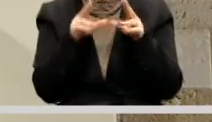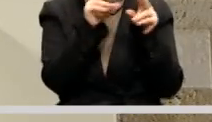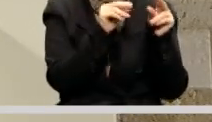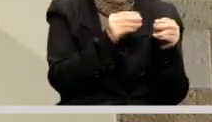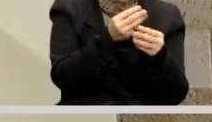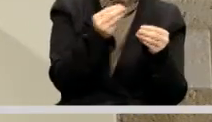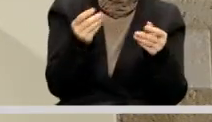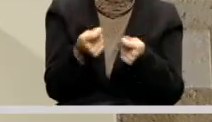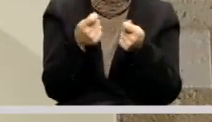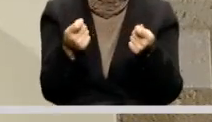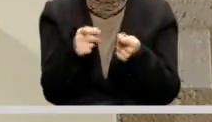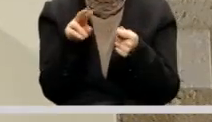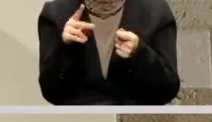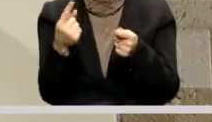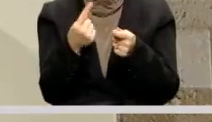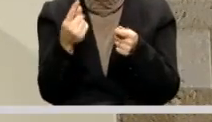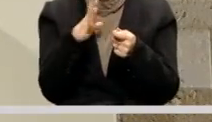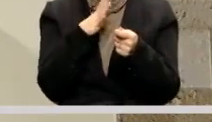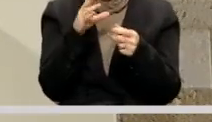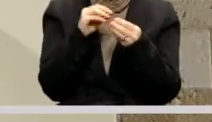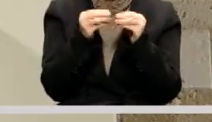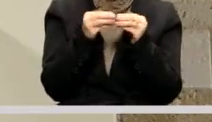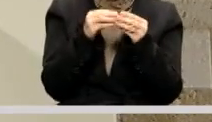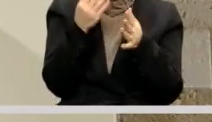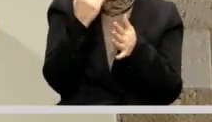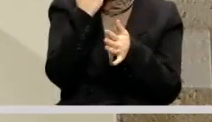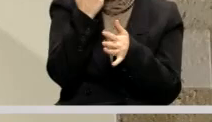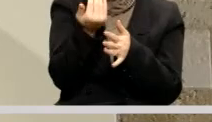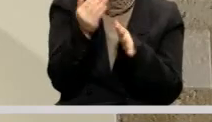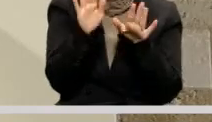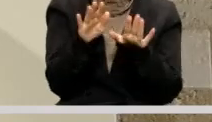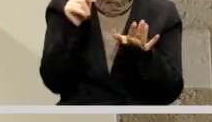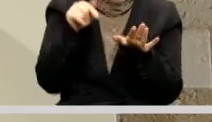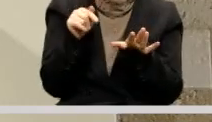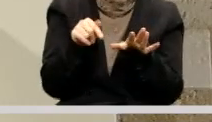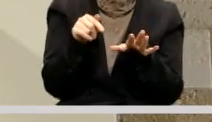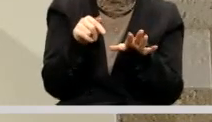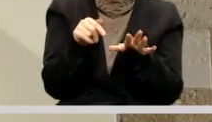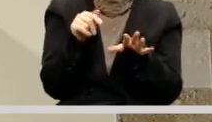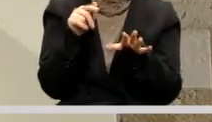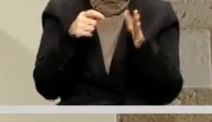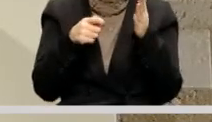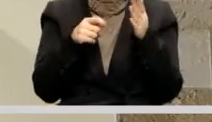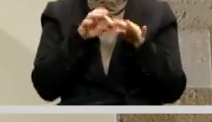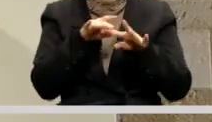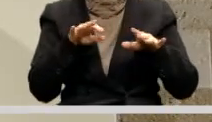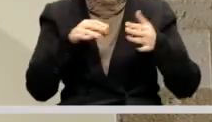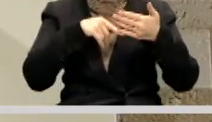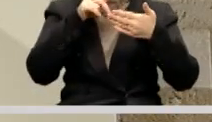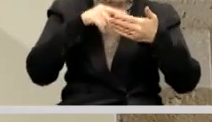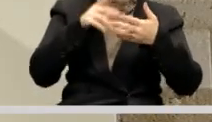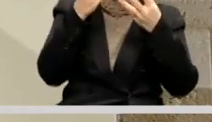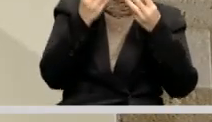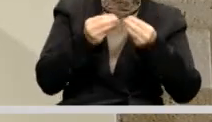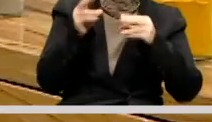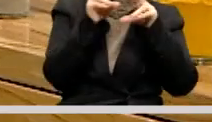işte herhangi bir problem yaşamazlarmış, ama günümüzde artık bu teknolojinin gelişmesiyle beraber uyku problemleri